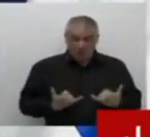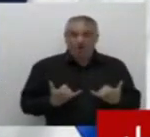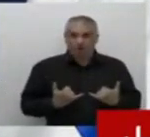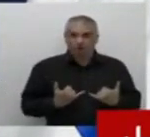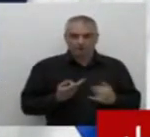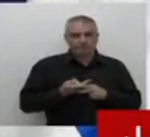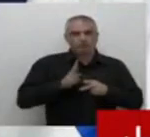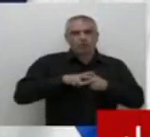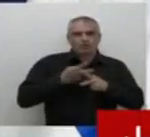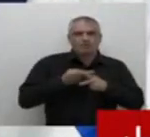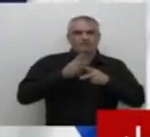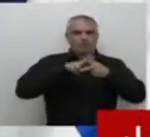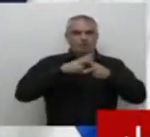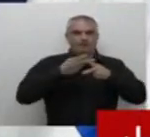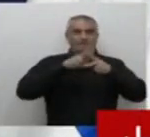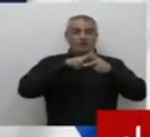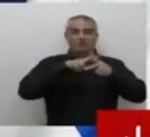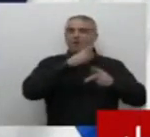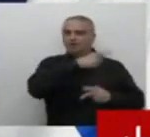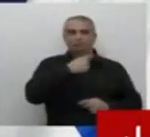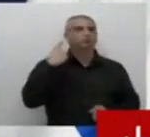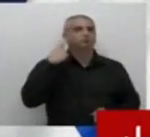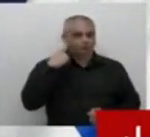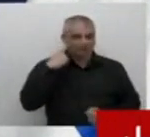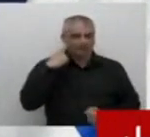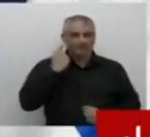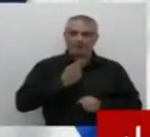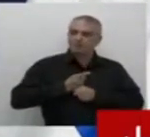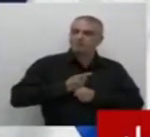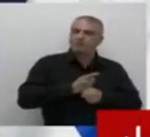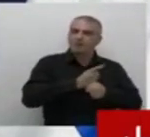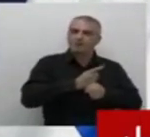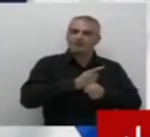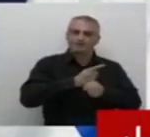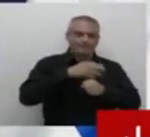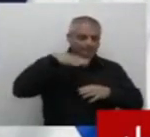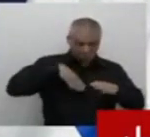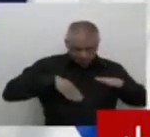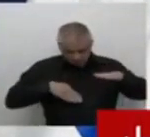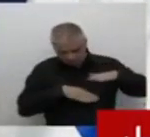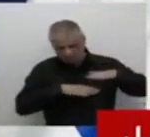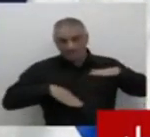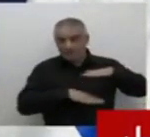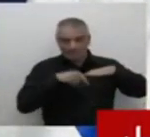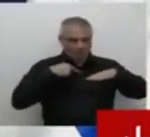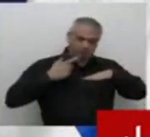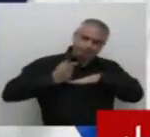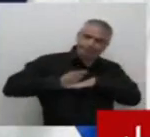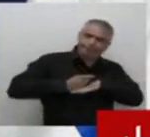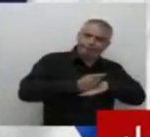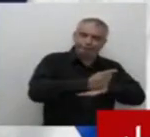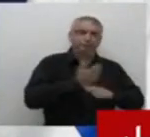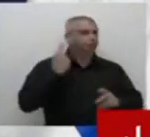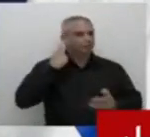هائل وهو ضغط يتزايد الان الان هم يسمعون هدير